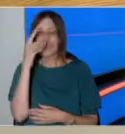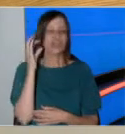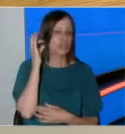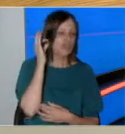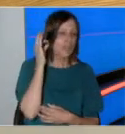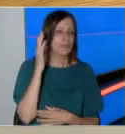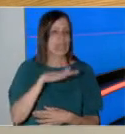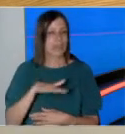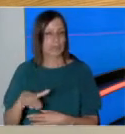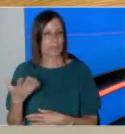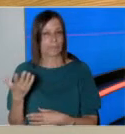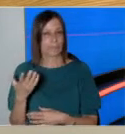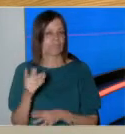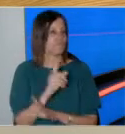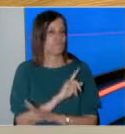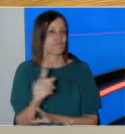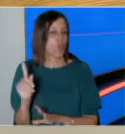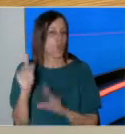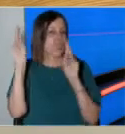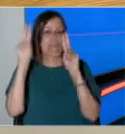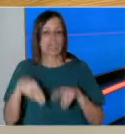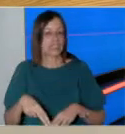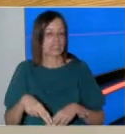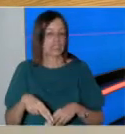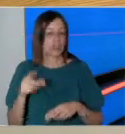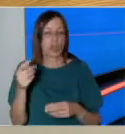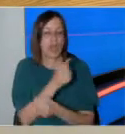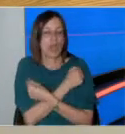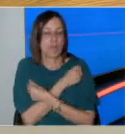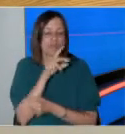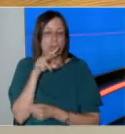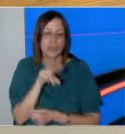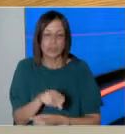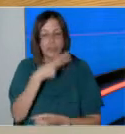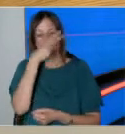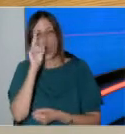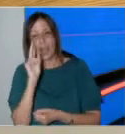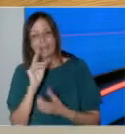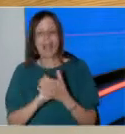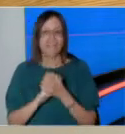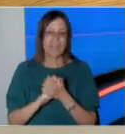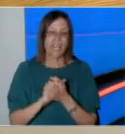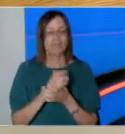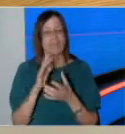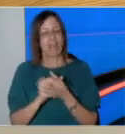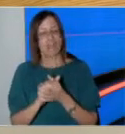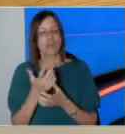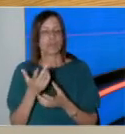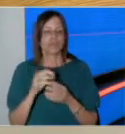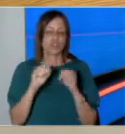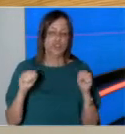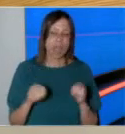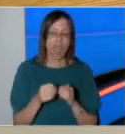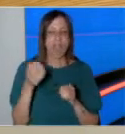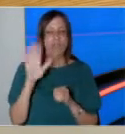נשים וילדים שלא ישובו לעולם לחיבוק של בני זוג, הורים, חברות, חברים, משפחה